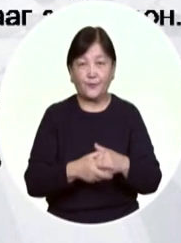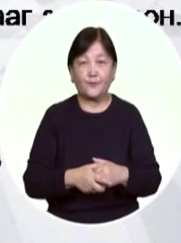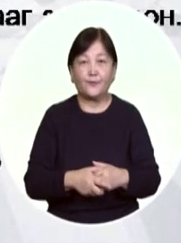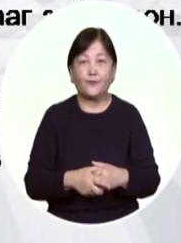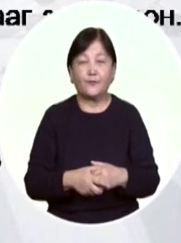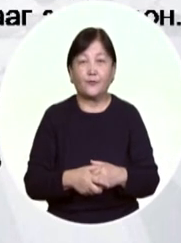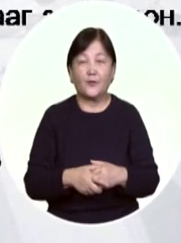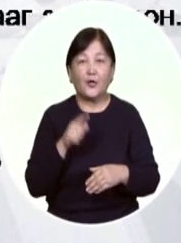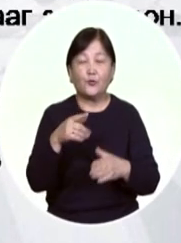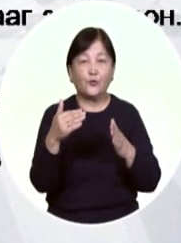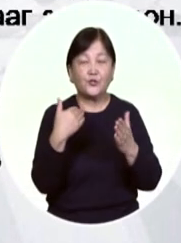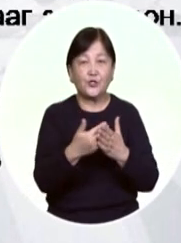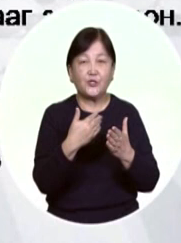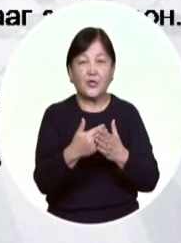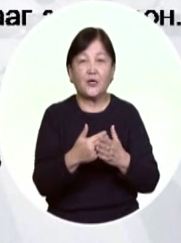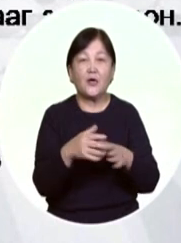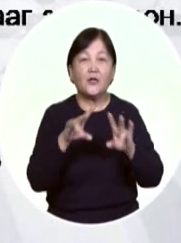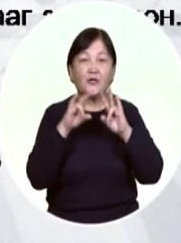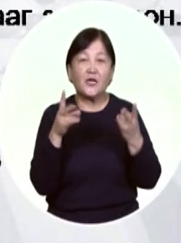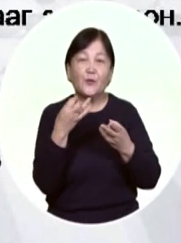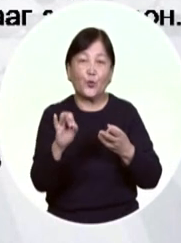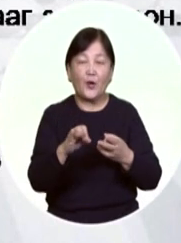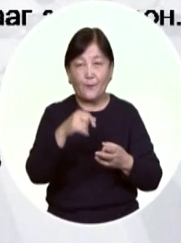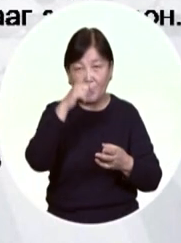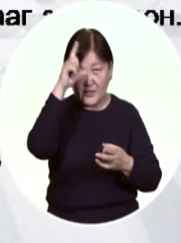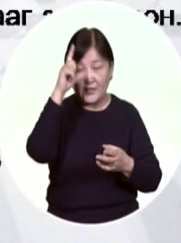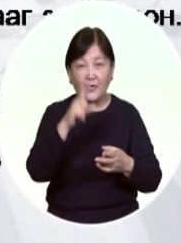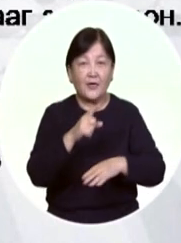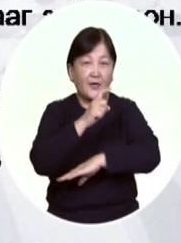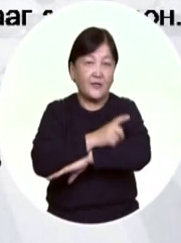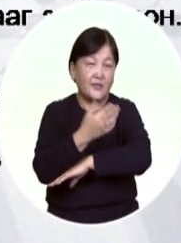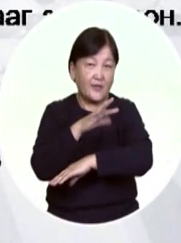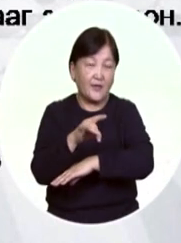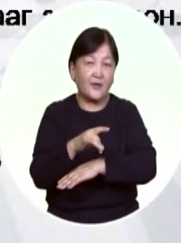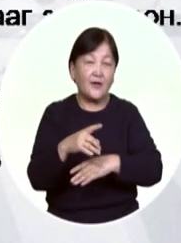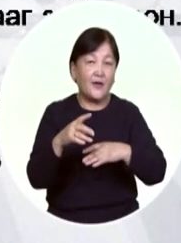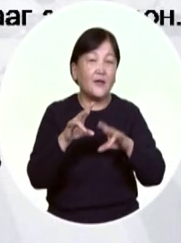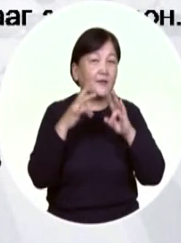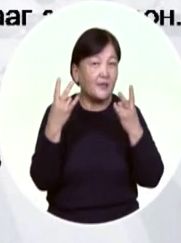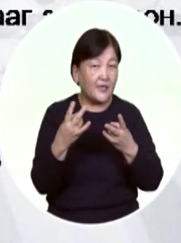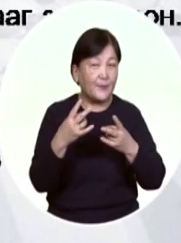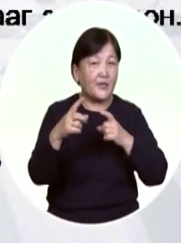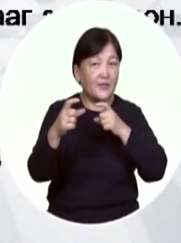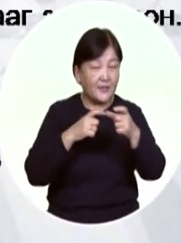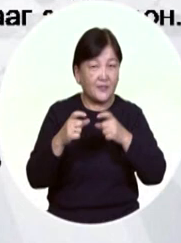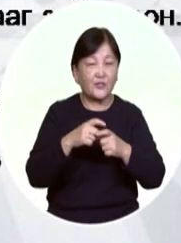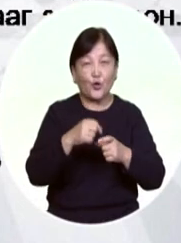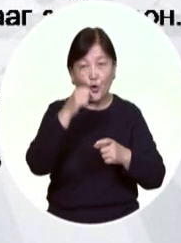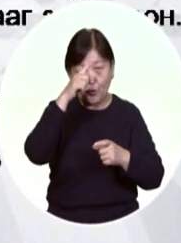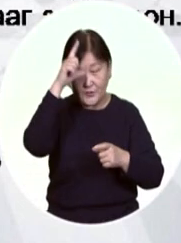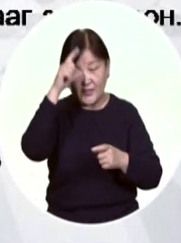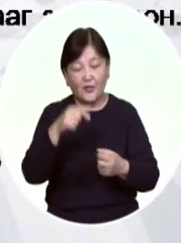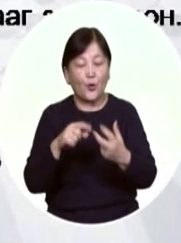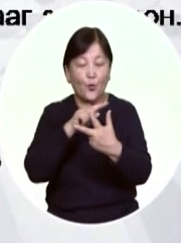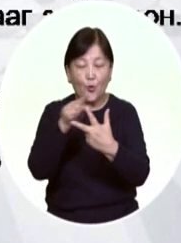энэ жишээг бид нар мөн нийгмийн тухай мэдлэгээ хичээл тулгуурлаад нийгмийн салбарт, эдийн засгийн салбарт, оюун санааны салбарт гэж байгаа. За, энэ